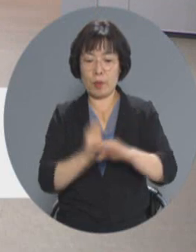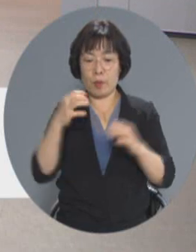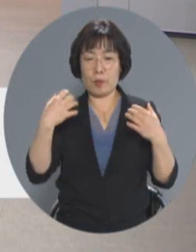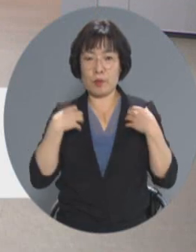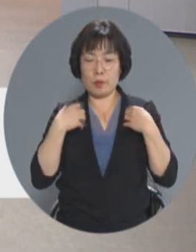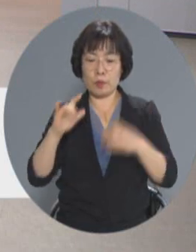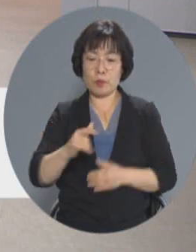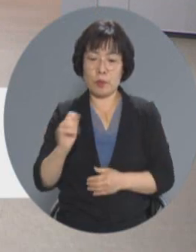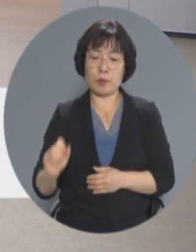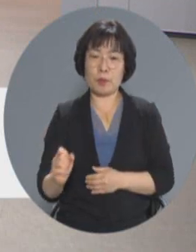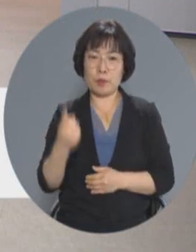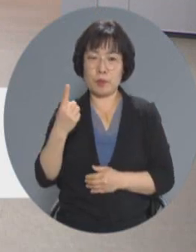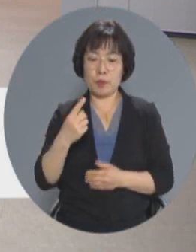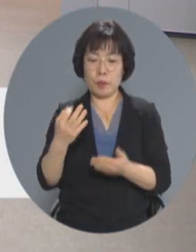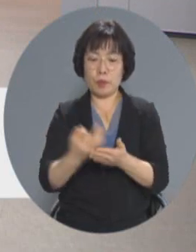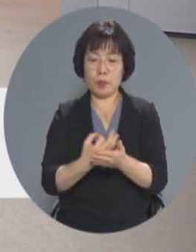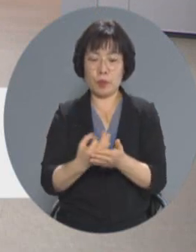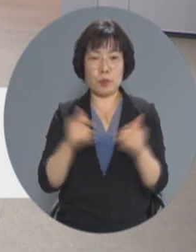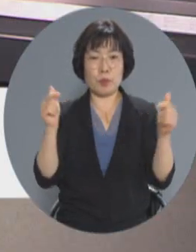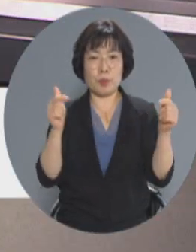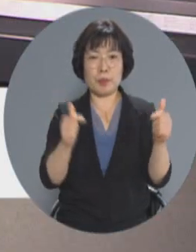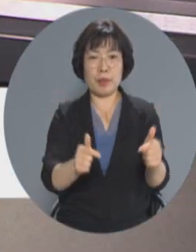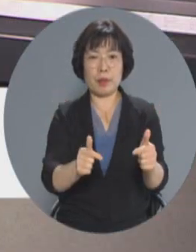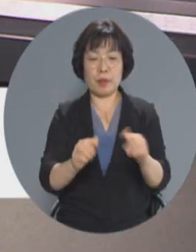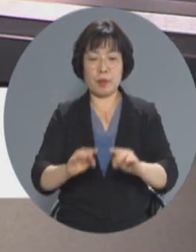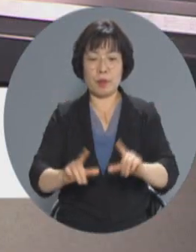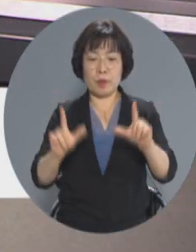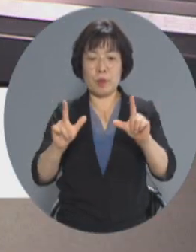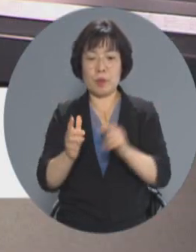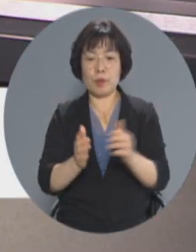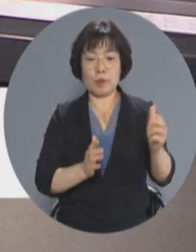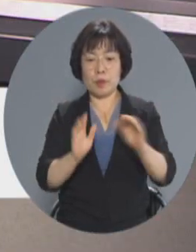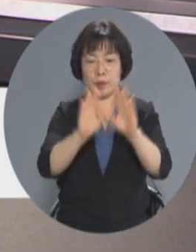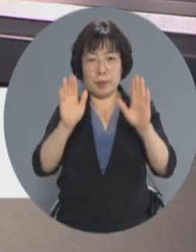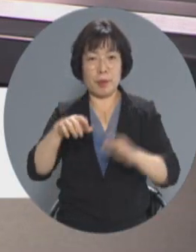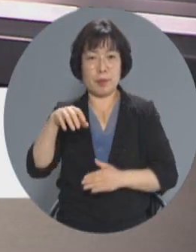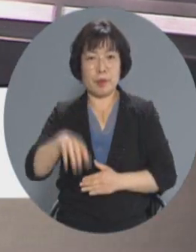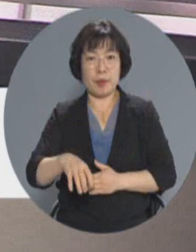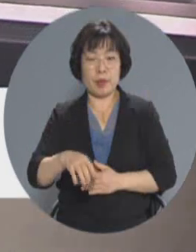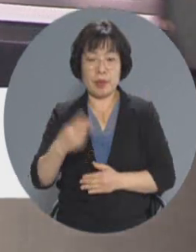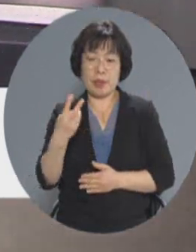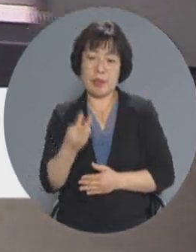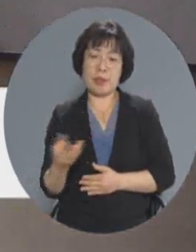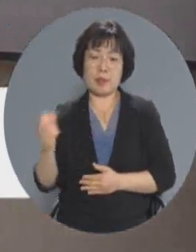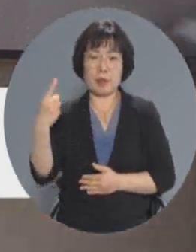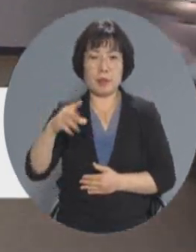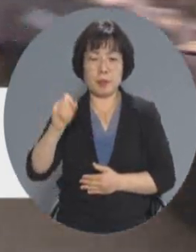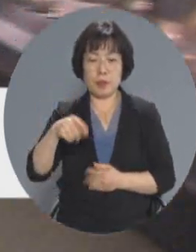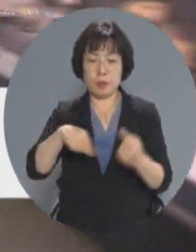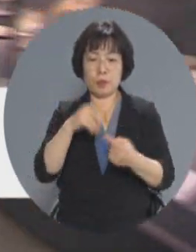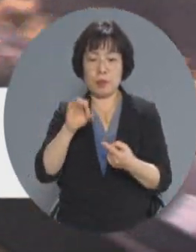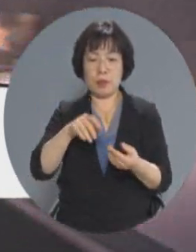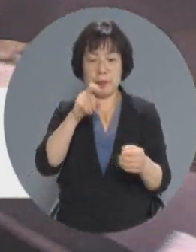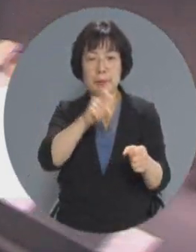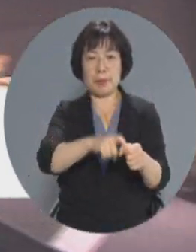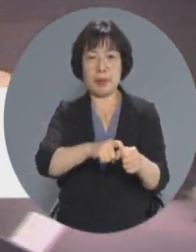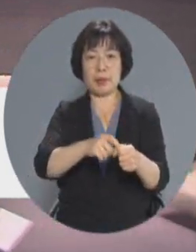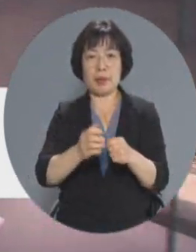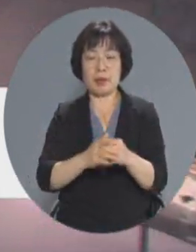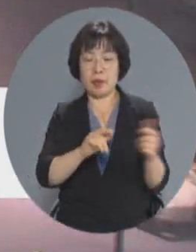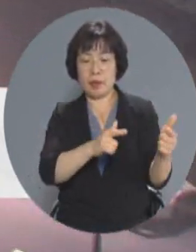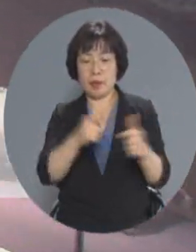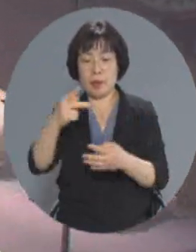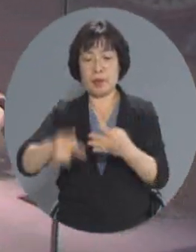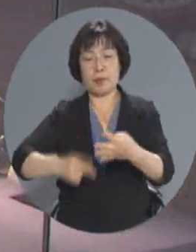코로나19 여파로 수익률이 많이 떨어졌다며 올해 고흥 분청문화박물관에 3억 1천만 원의 운영 예산을 편성해